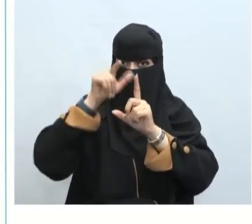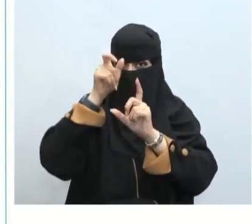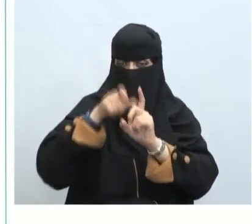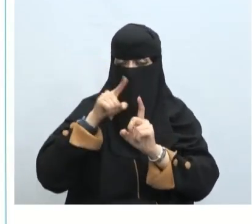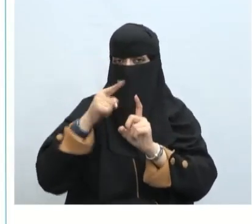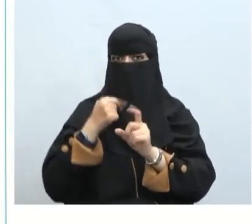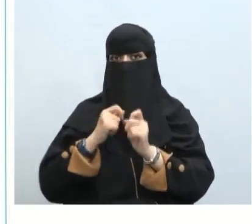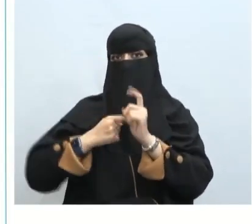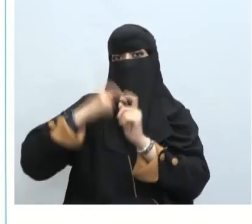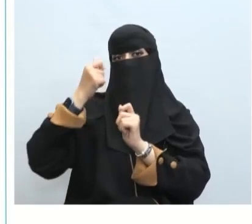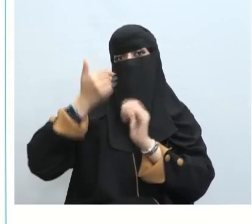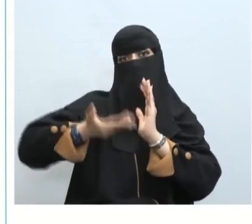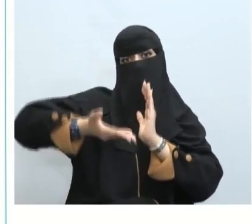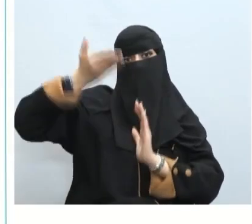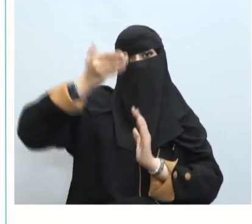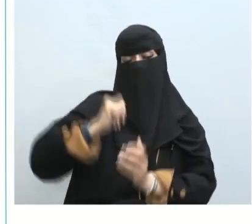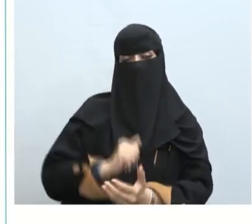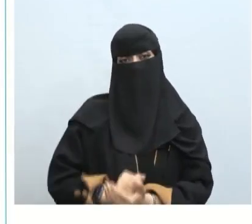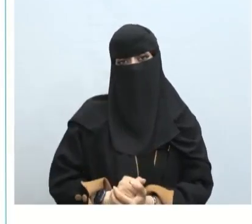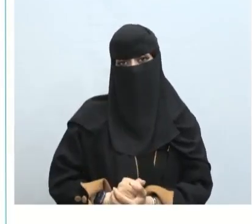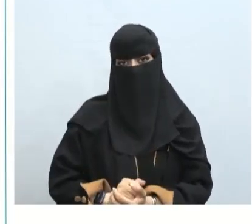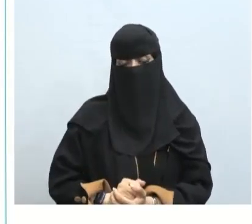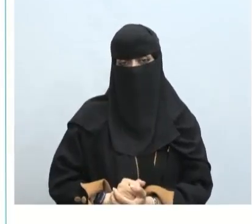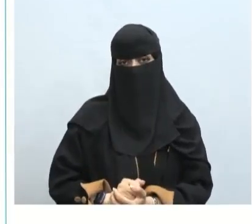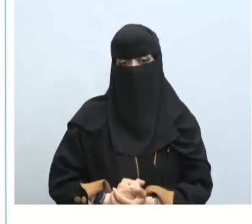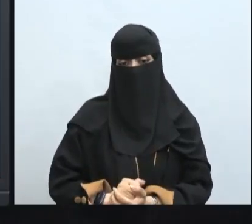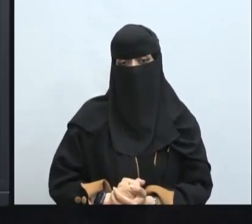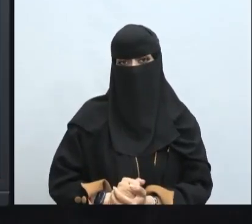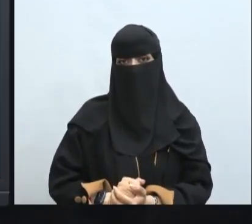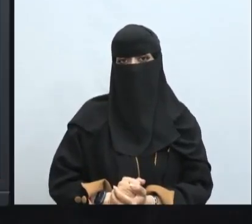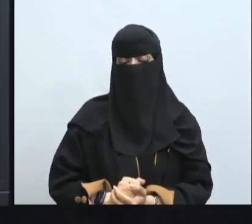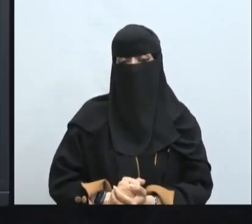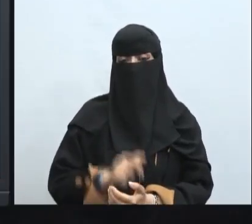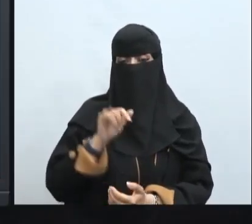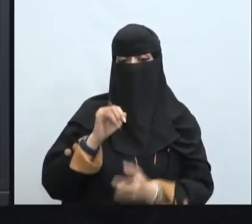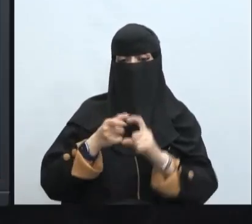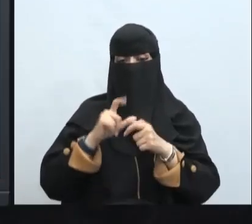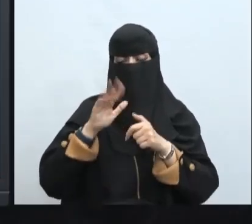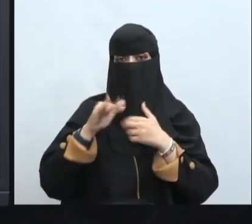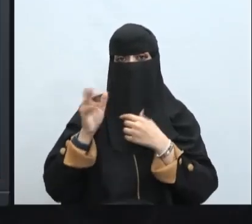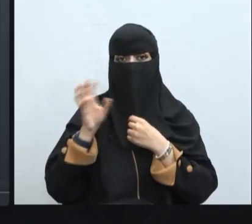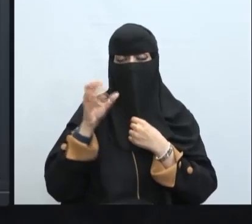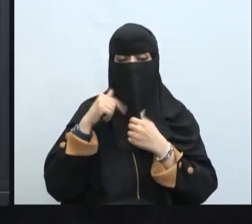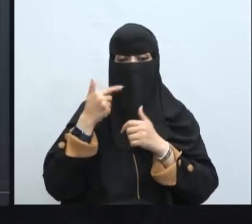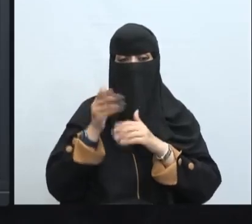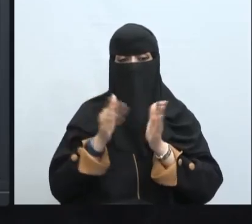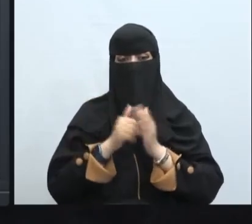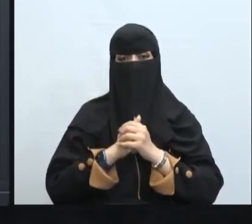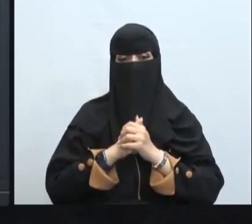المنتج المطلوب ارتفاع اجور العاملين في المؤسسات والشركات المنتجه